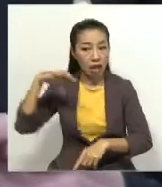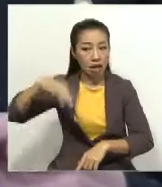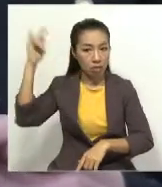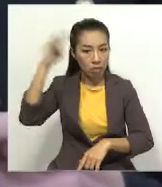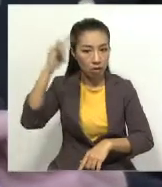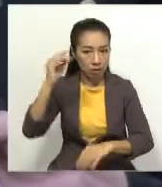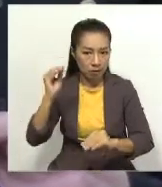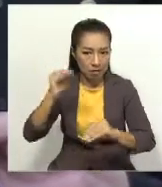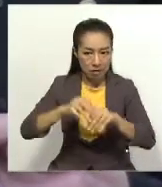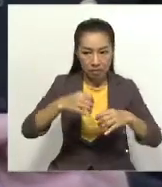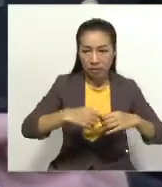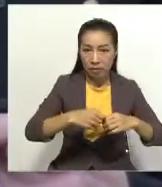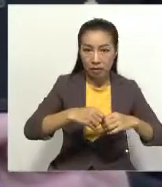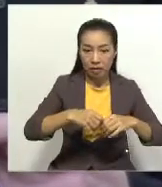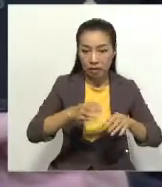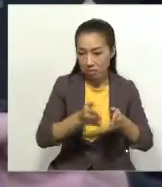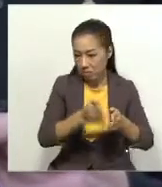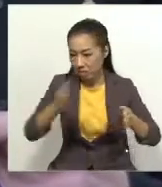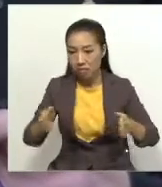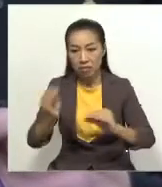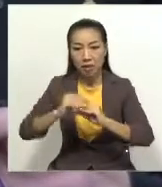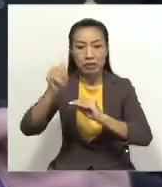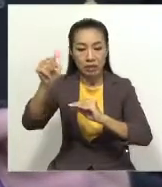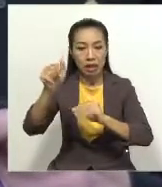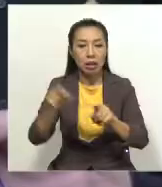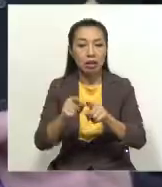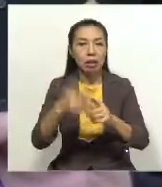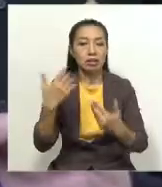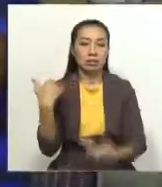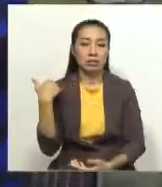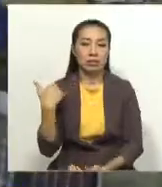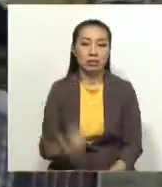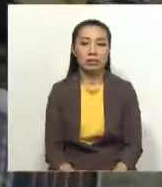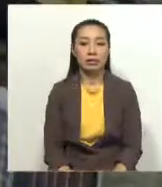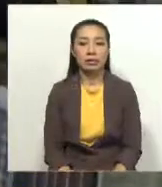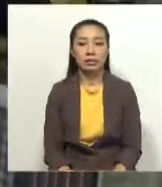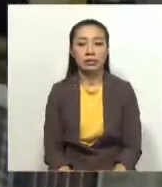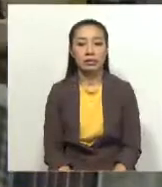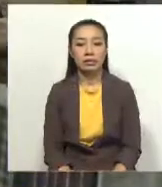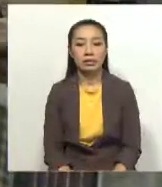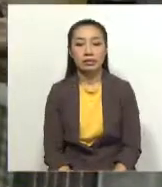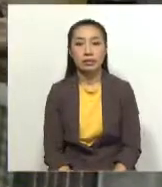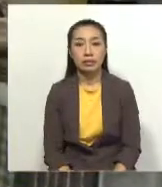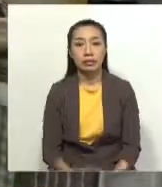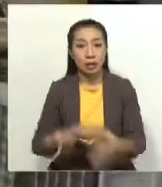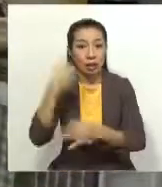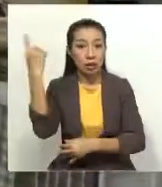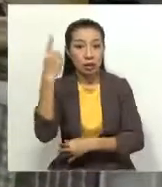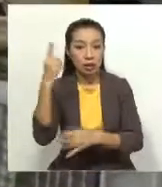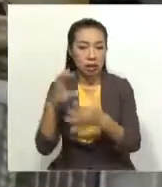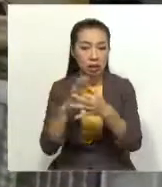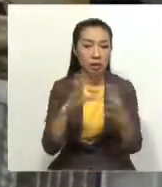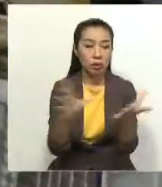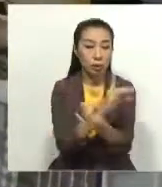ยู่ในหลายพื้นที่ไม่ว่าจะเป็นที่อยุธยาและที่บุรีรัมย์เช่นเดียวกัน ด้านการท่องเที่ยวและเชื่อมโยงทั้งศิลป